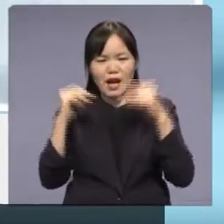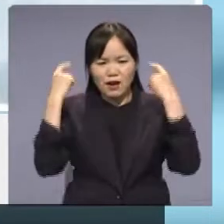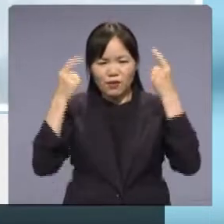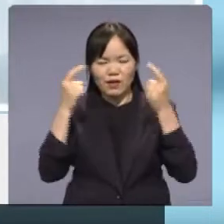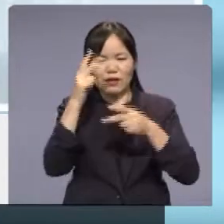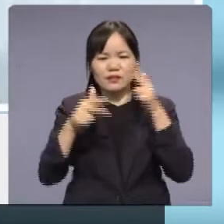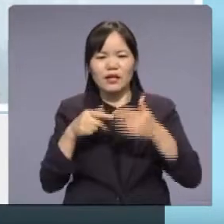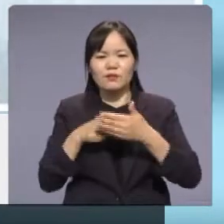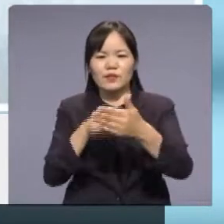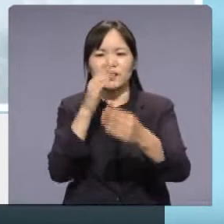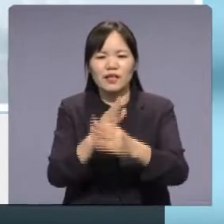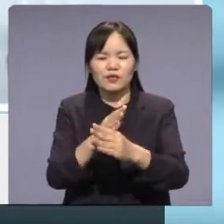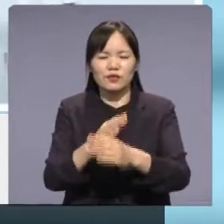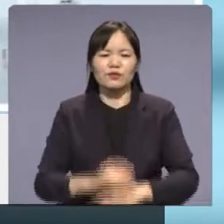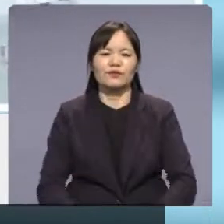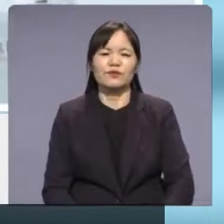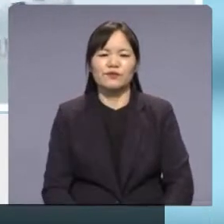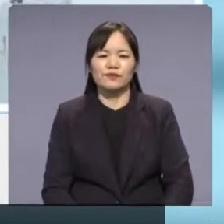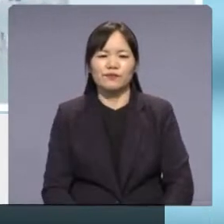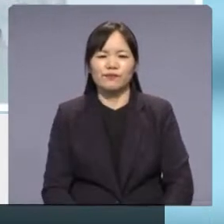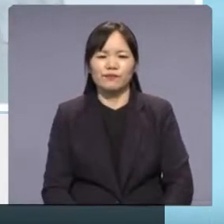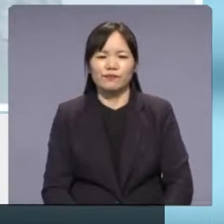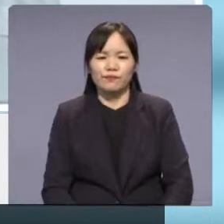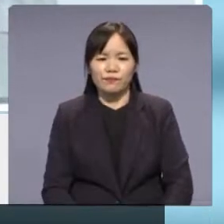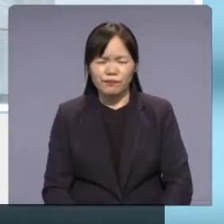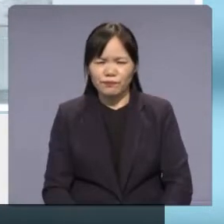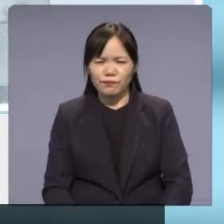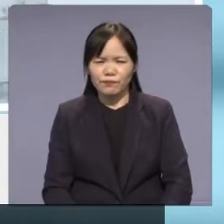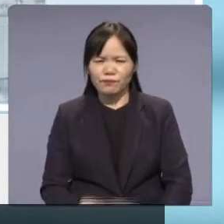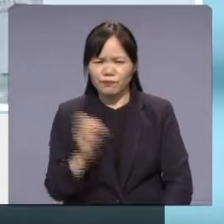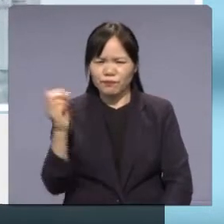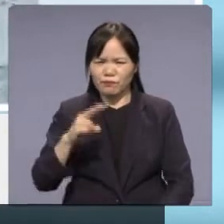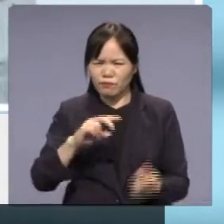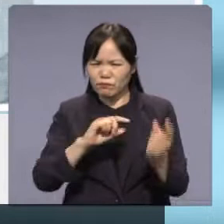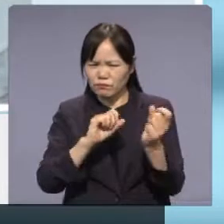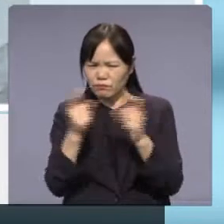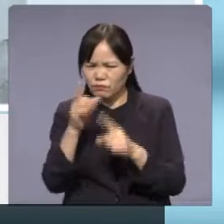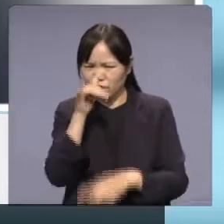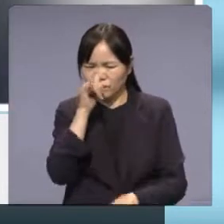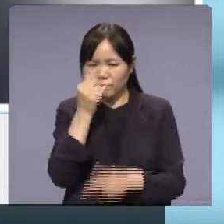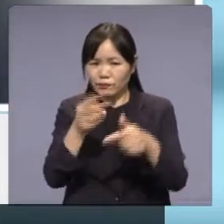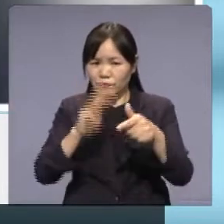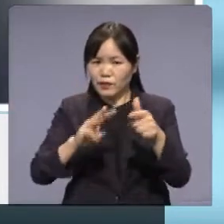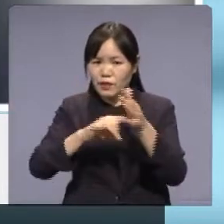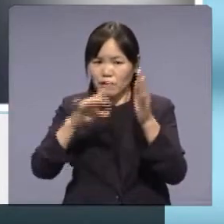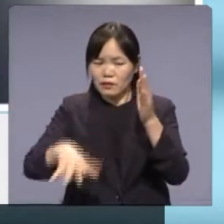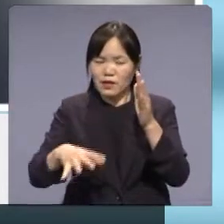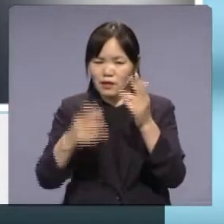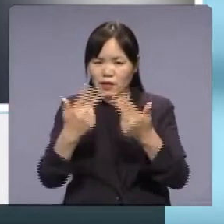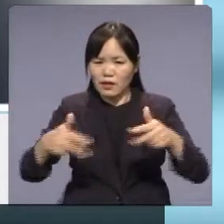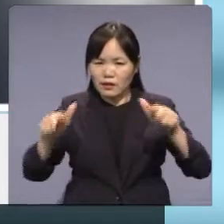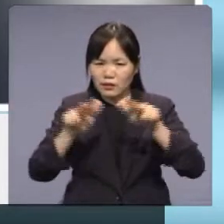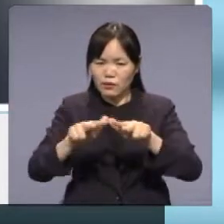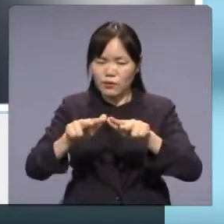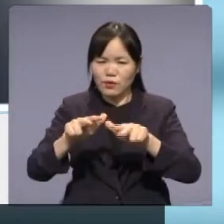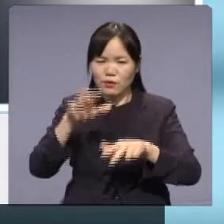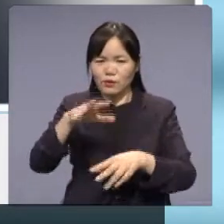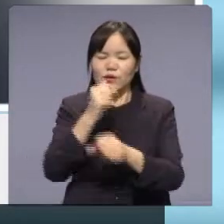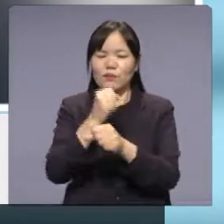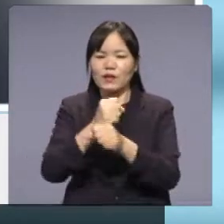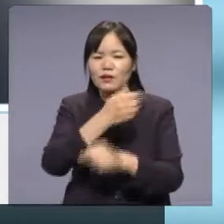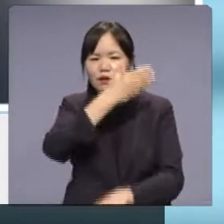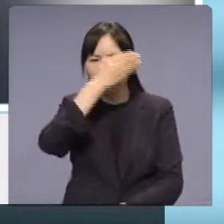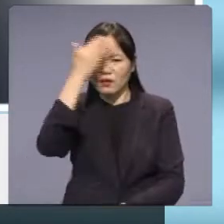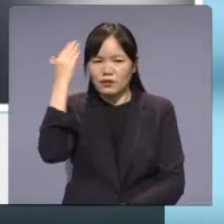들여서 상권 르네상스 사업에 지금 착공하고 있고, 네. 누들 플랫폼도 개관했고, 그리고 인천 세관 역사공원도 지금 조성했고, 또